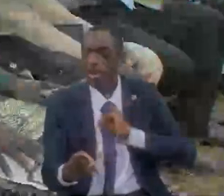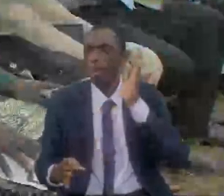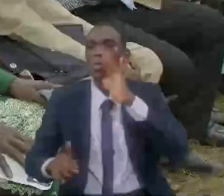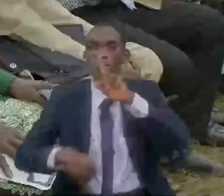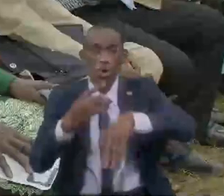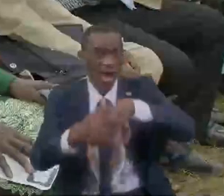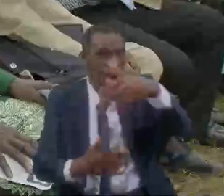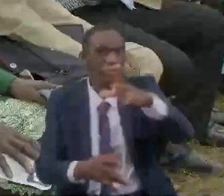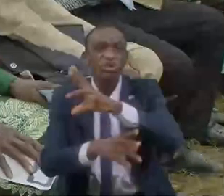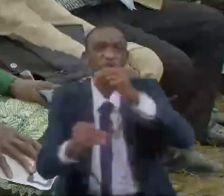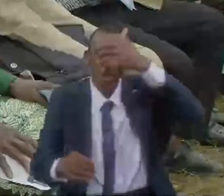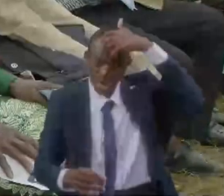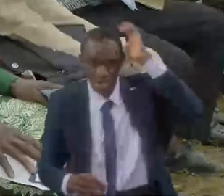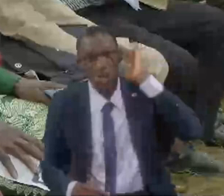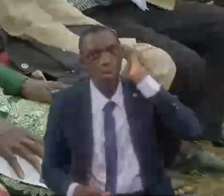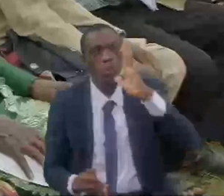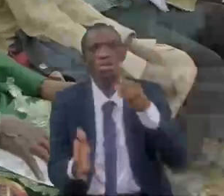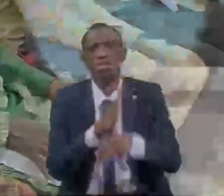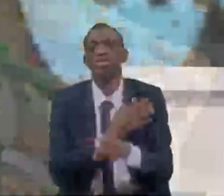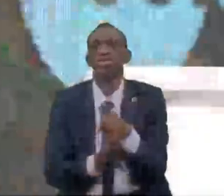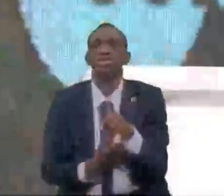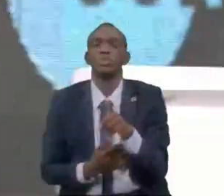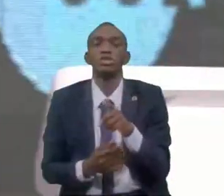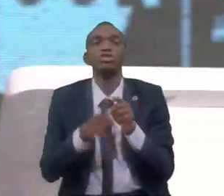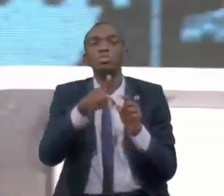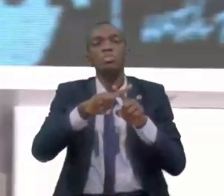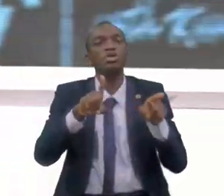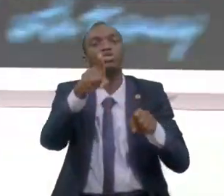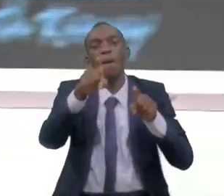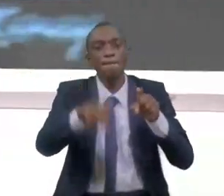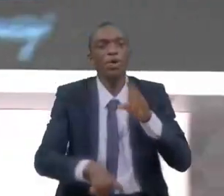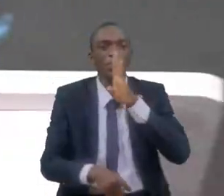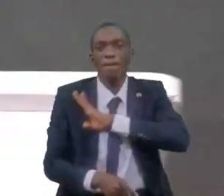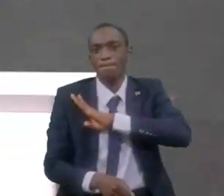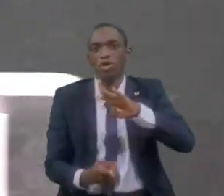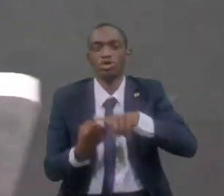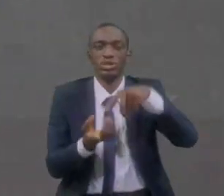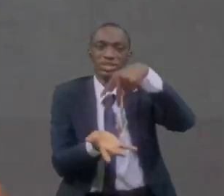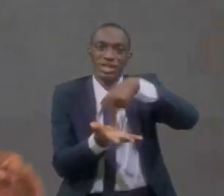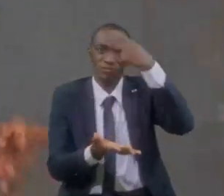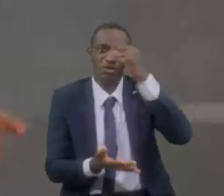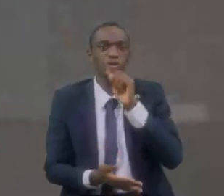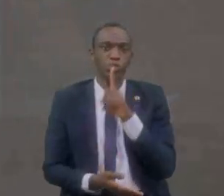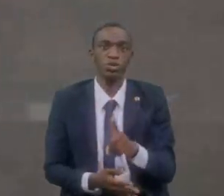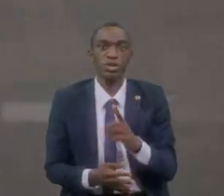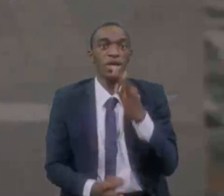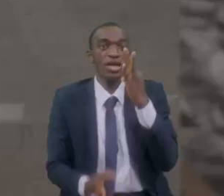tuer. Mais tu dois être audacieux pour tenir pour la vérité. Et si